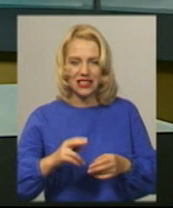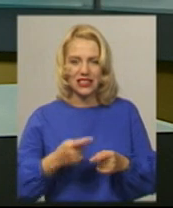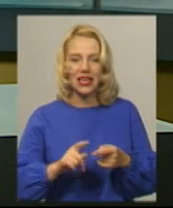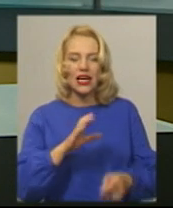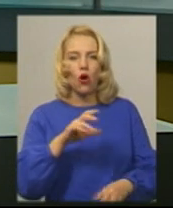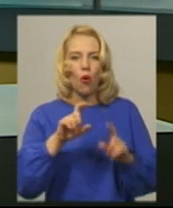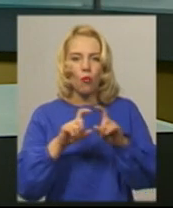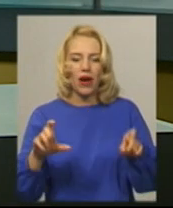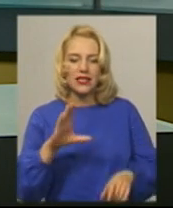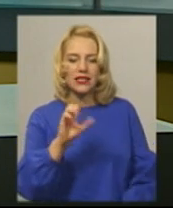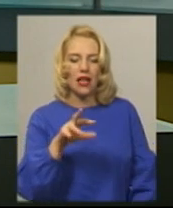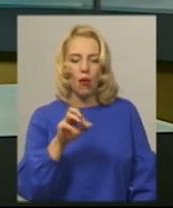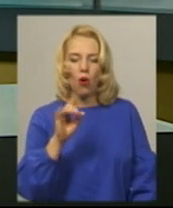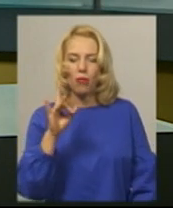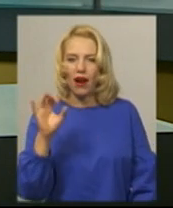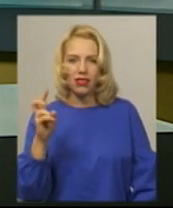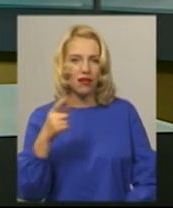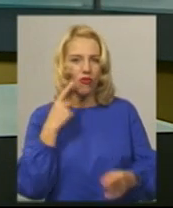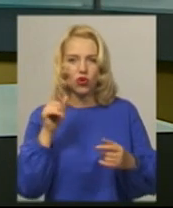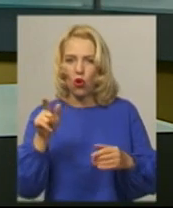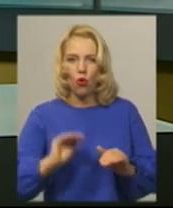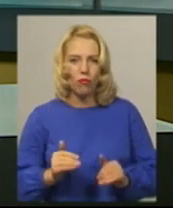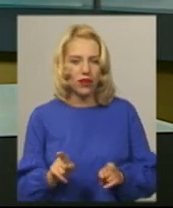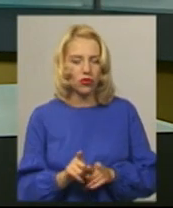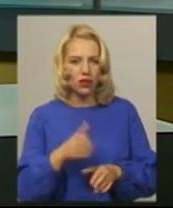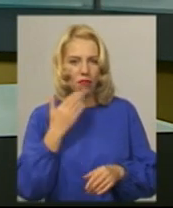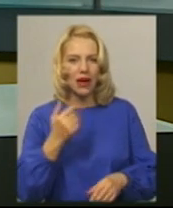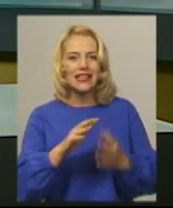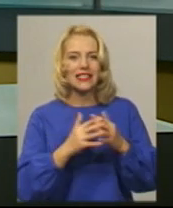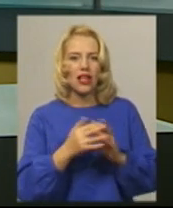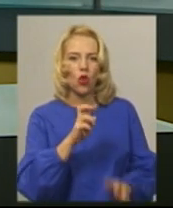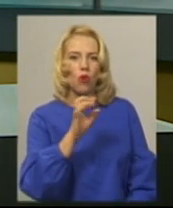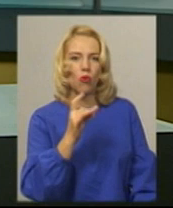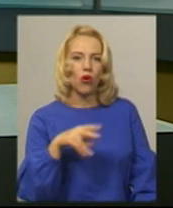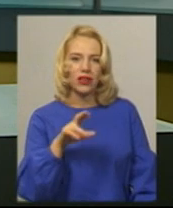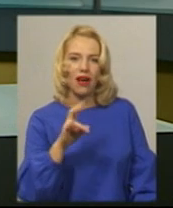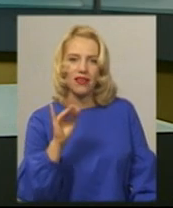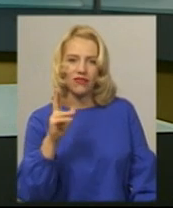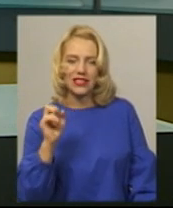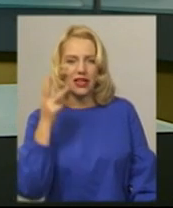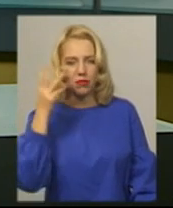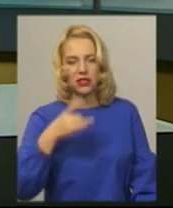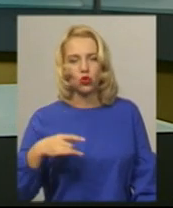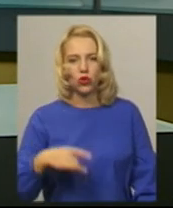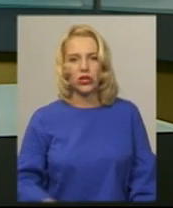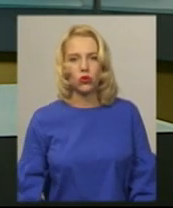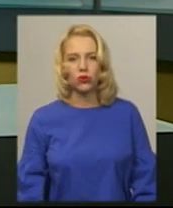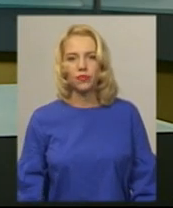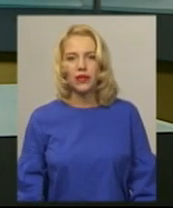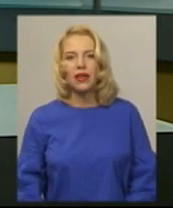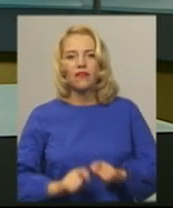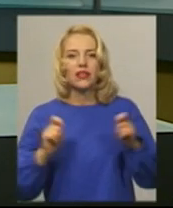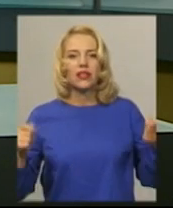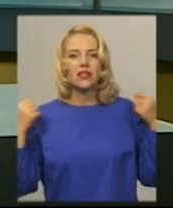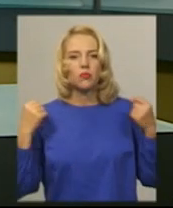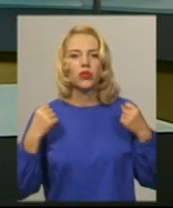його там немає. Місцем реєстрації вказано село Богданівці Хмельницького району. Відкриття спортивного майданчика